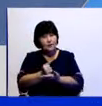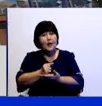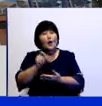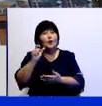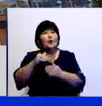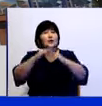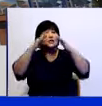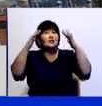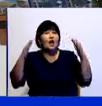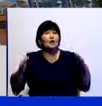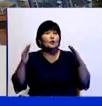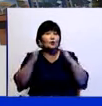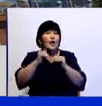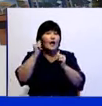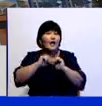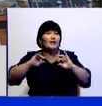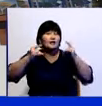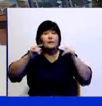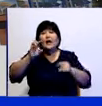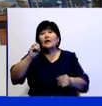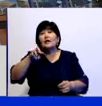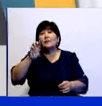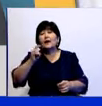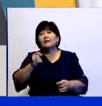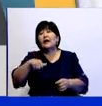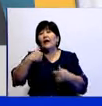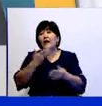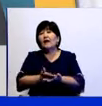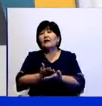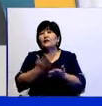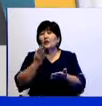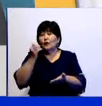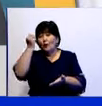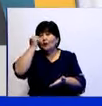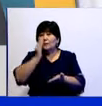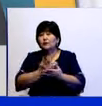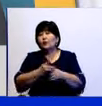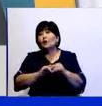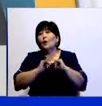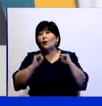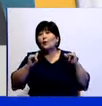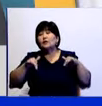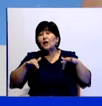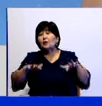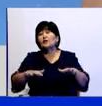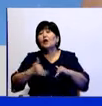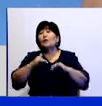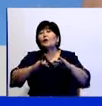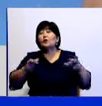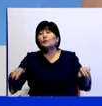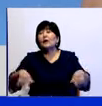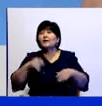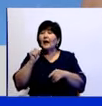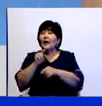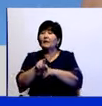Көктіреген шаңырақ отаулардың әрбір кірпішінде елбасының айқын қолтаңбасы бар. Елдің ендігі өсуі мен өркен жаюы өскелең ұрпаққа